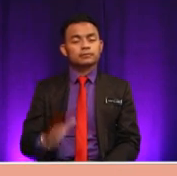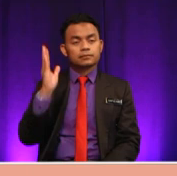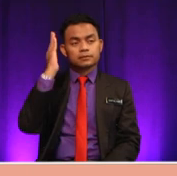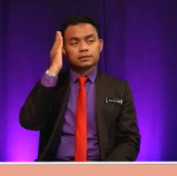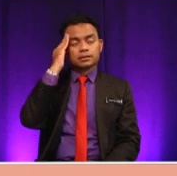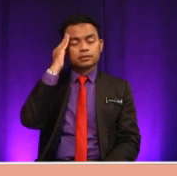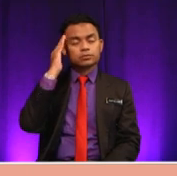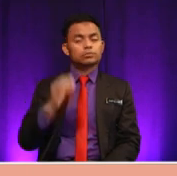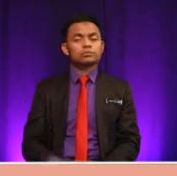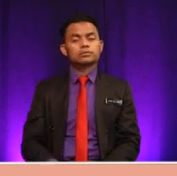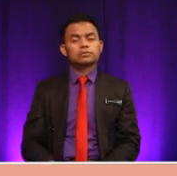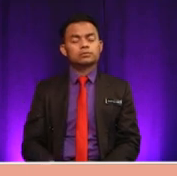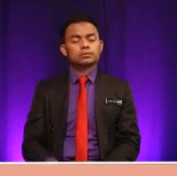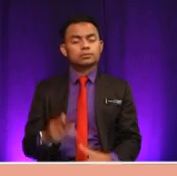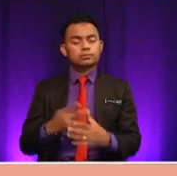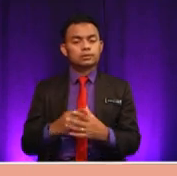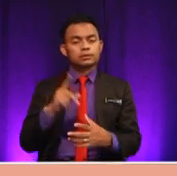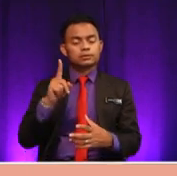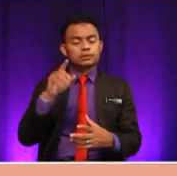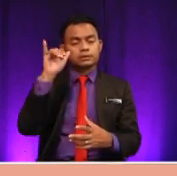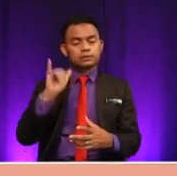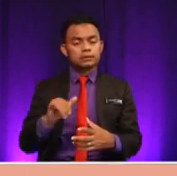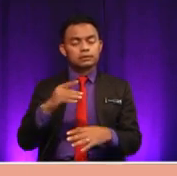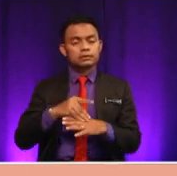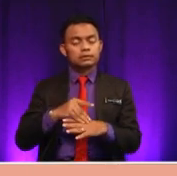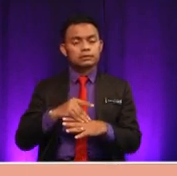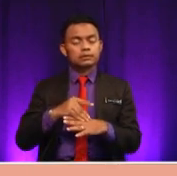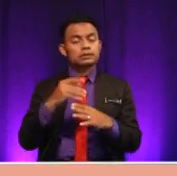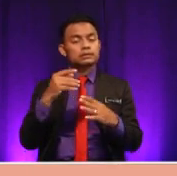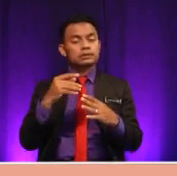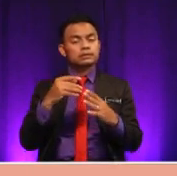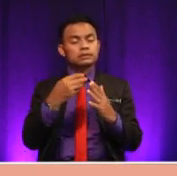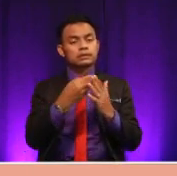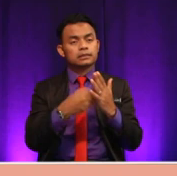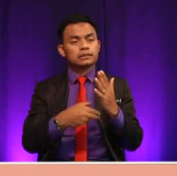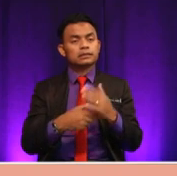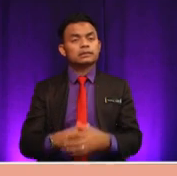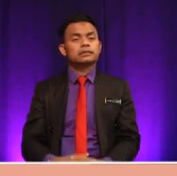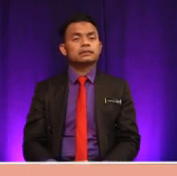untuk Komponen mana yang menilai kita tengok di situ betul